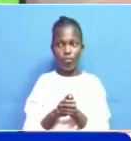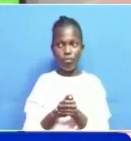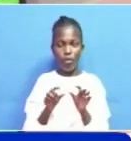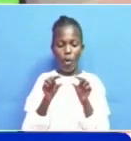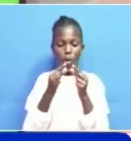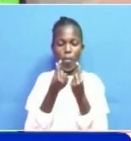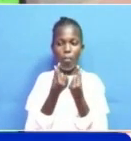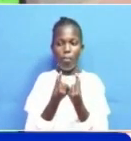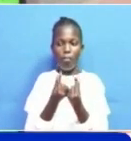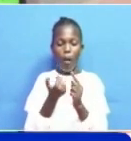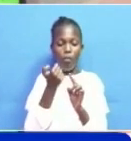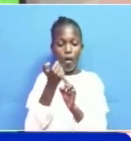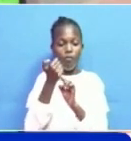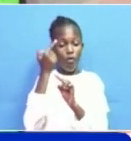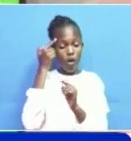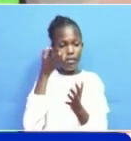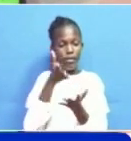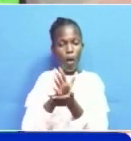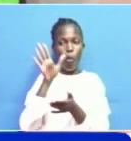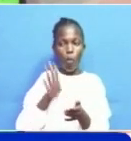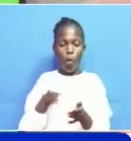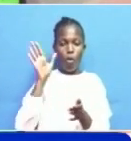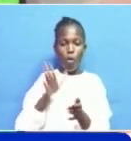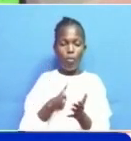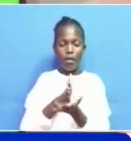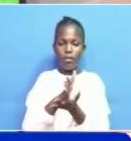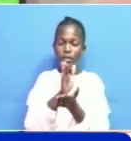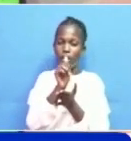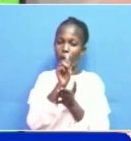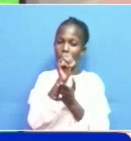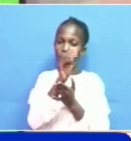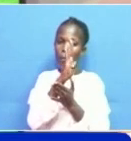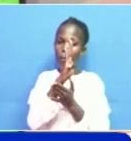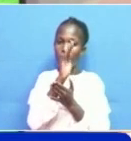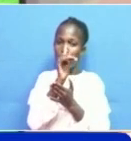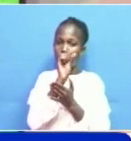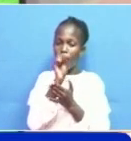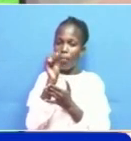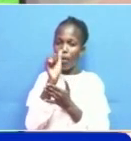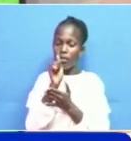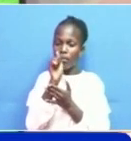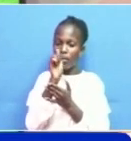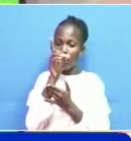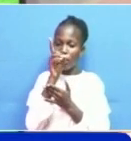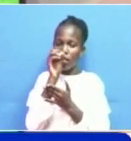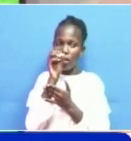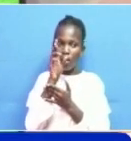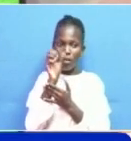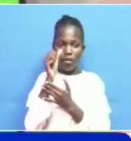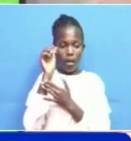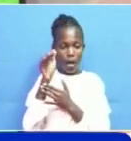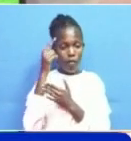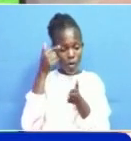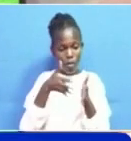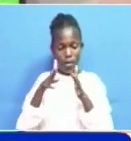Ikundi mwe ya kukitia akisi ya maitu ya Women Rights Ambassadors ni ya voya mwanya wa kutuwa isi kikaloki mwanya na Musumbi